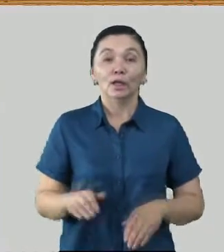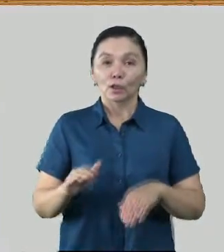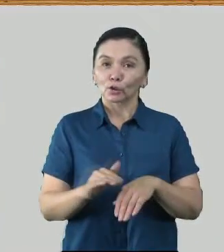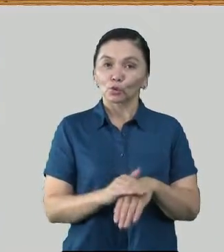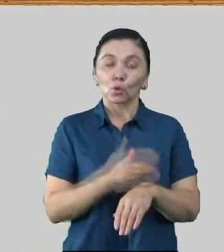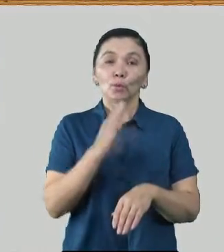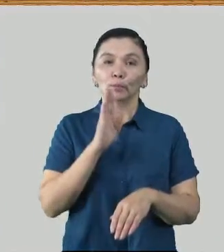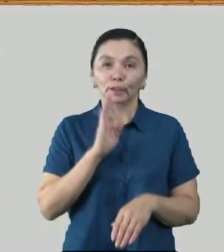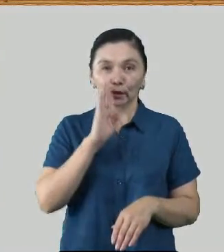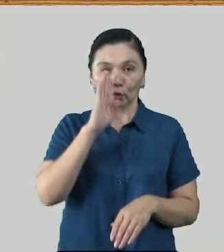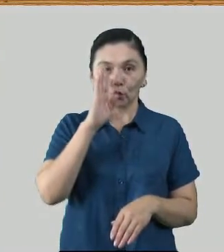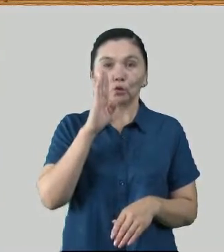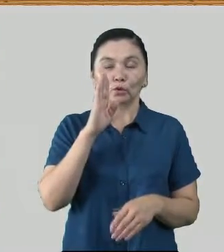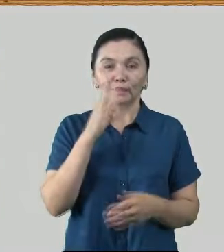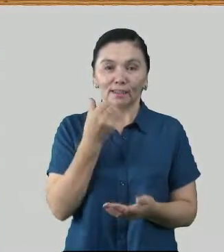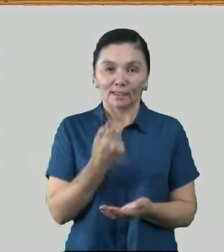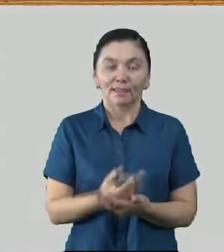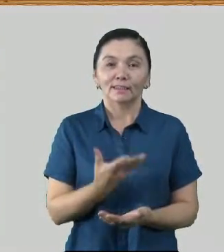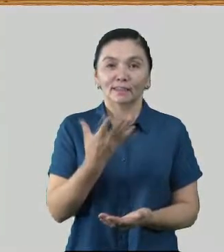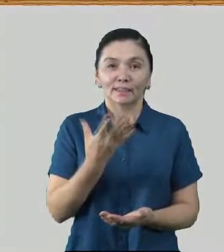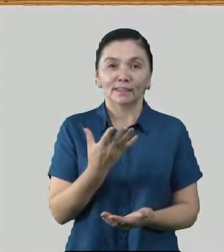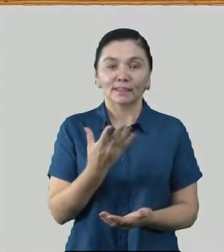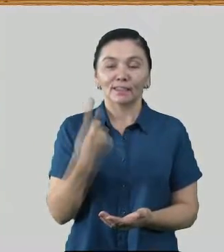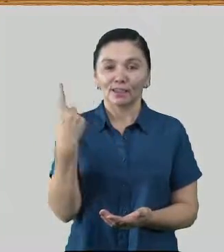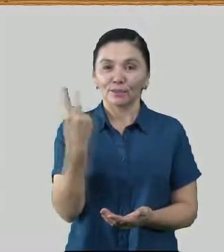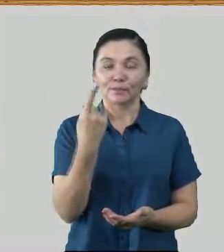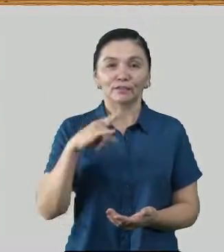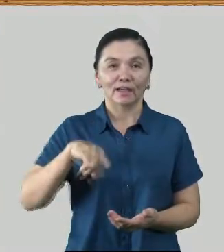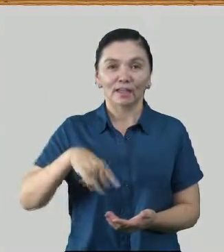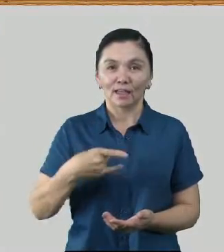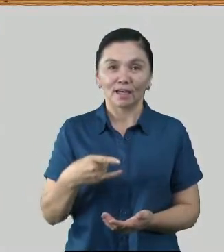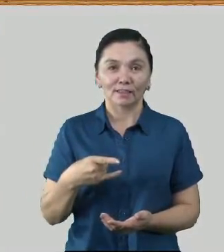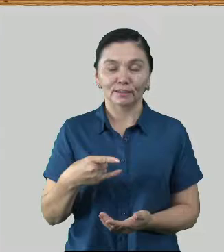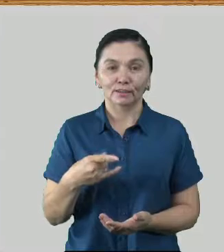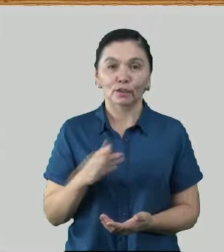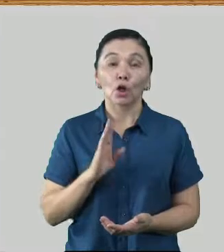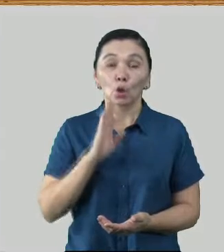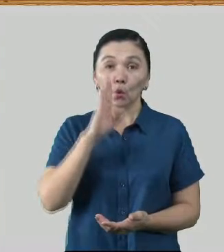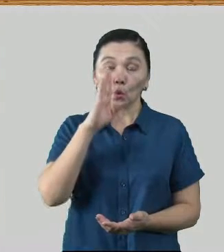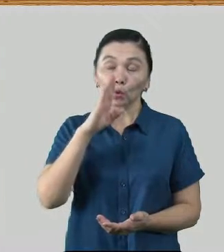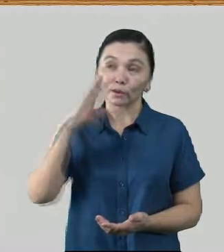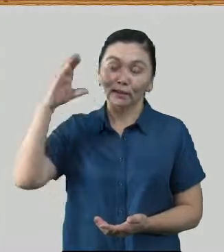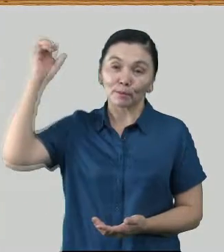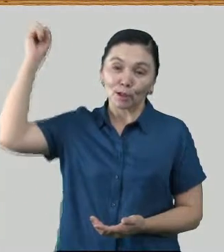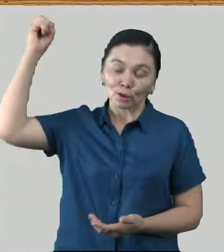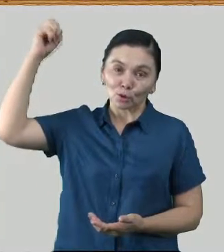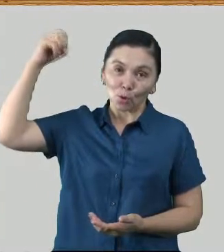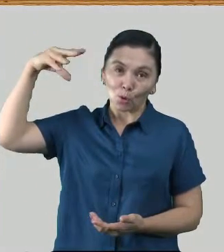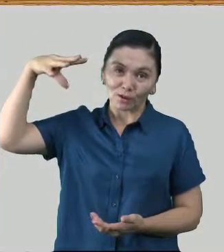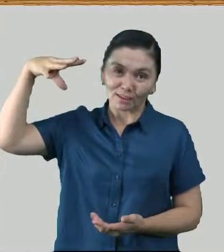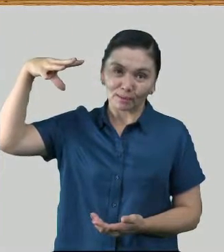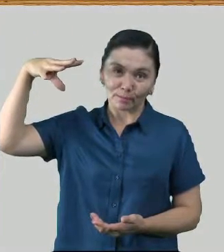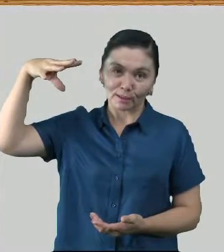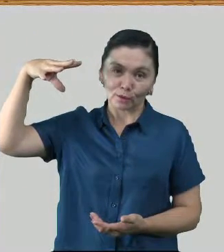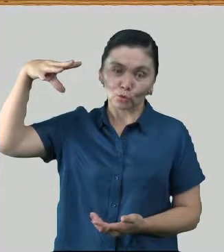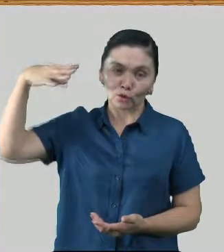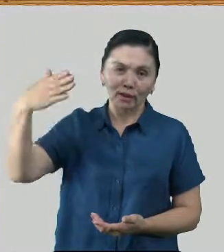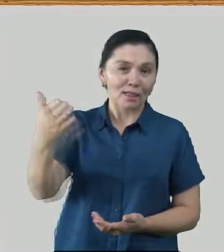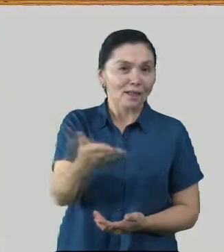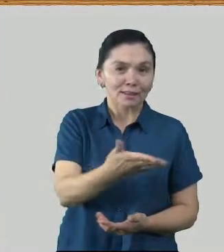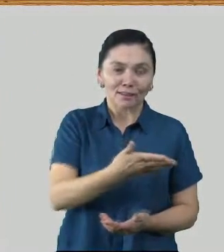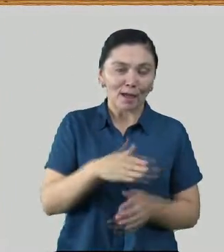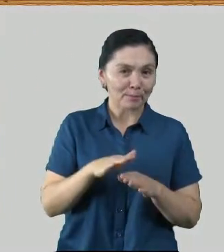Доброе утро, дорогие первоклассники! Утром солнышко проснулось,